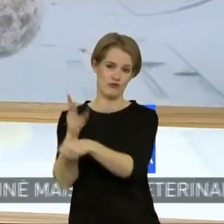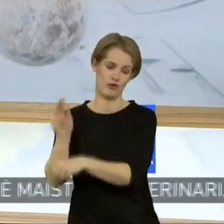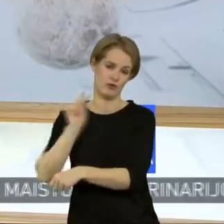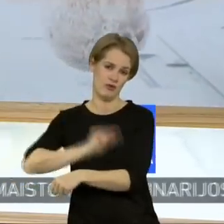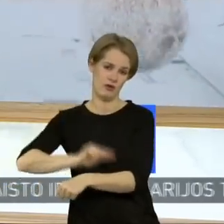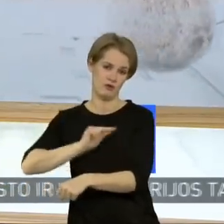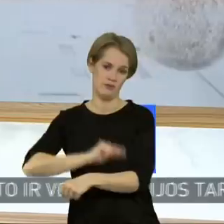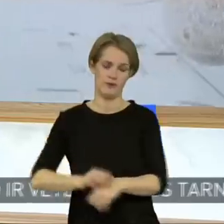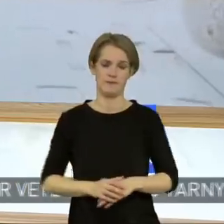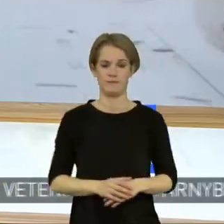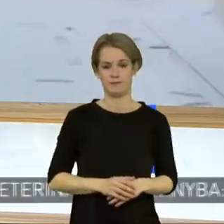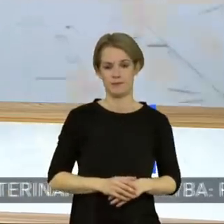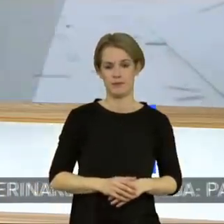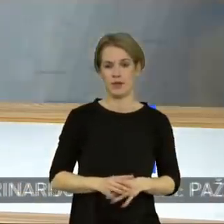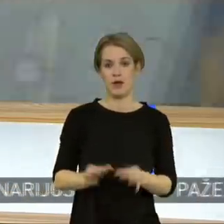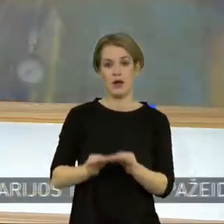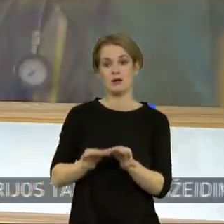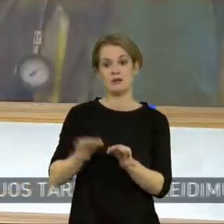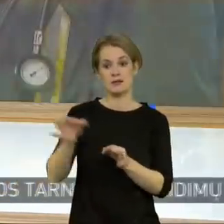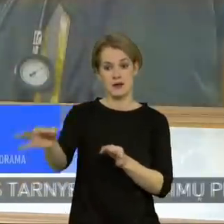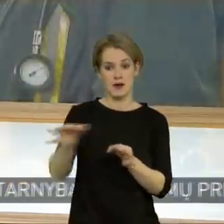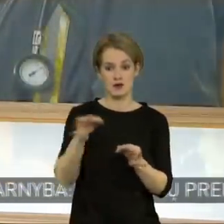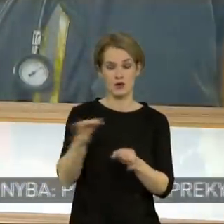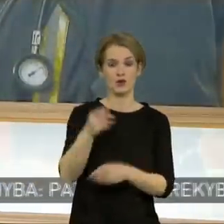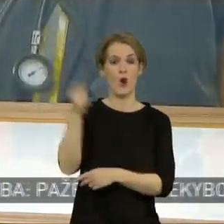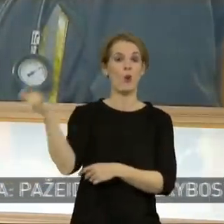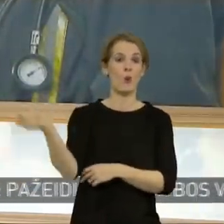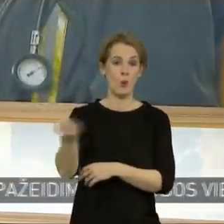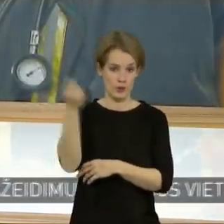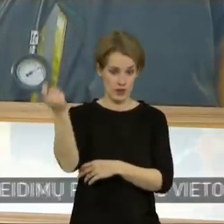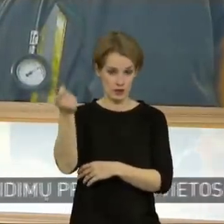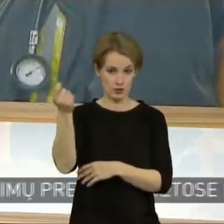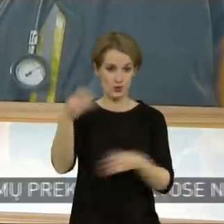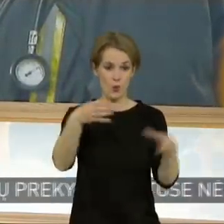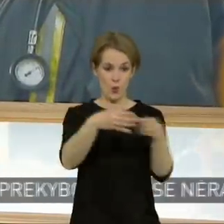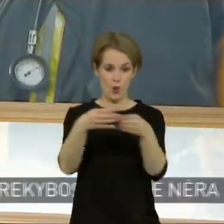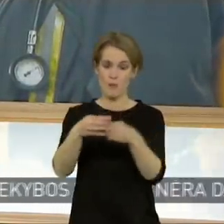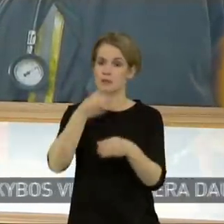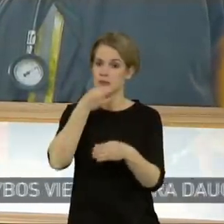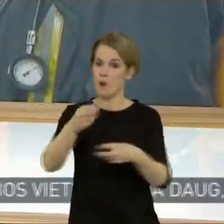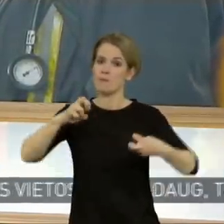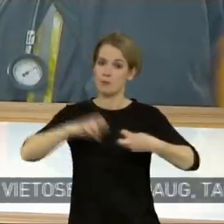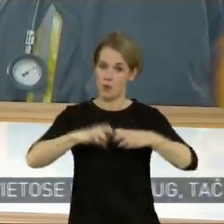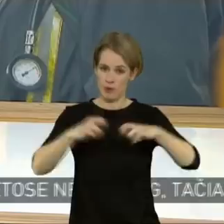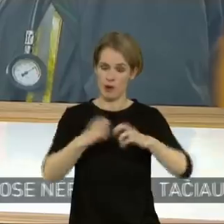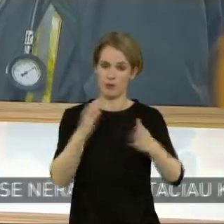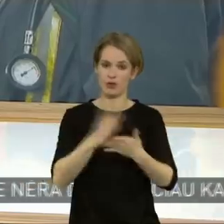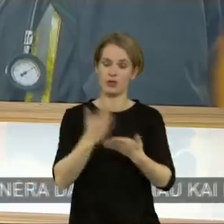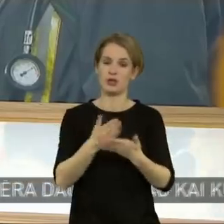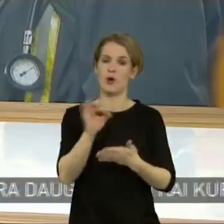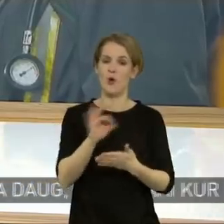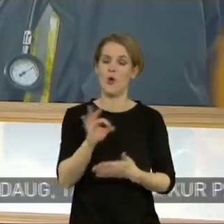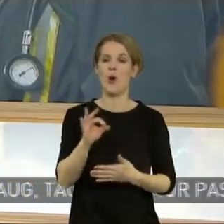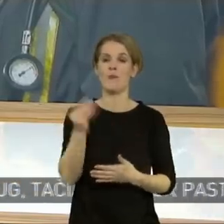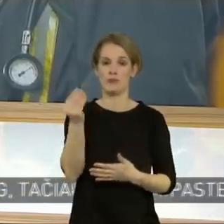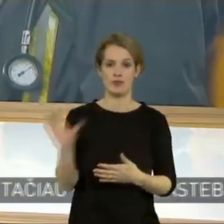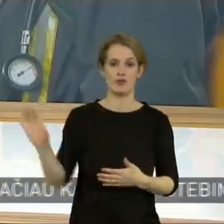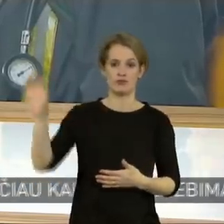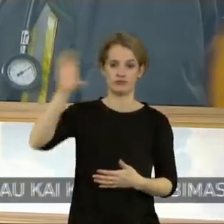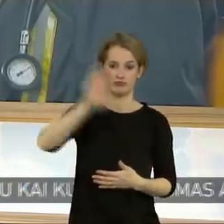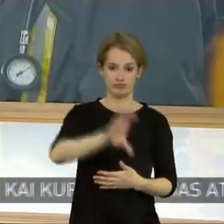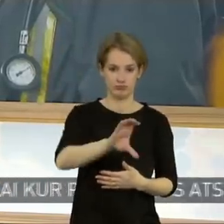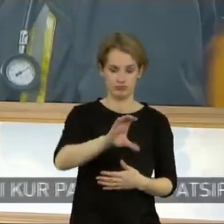Rajono ugniagesių komandos skundžiasi finansavimo trūkumu. 10 000 eurų trūksta vien algoms, tad budėti tenka po